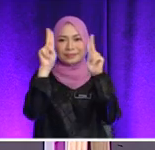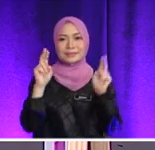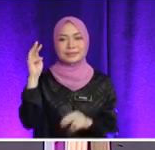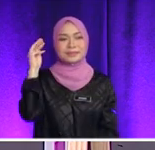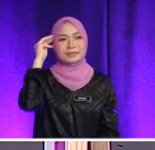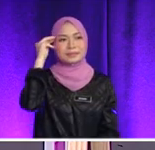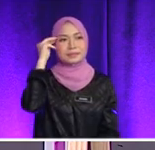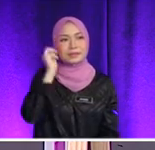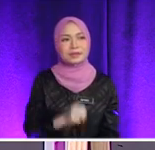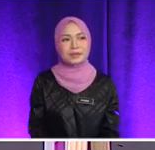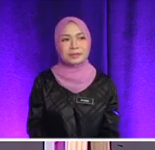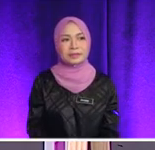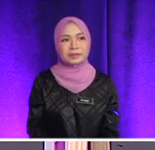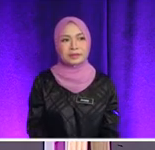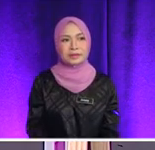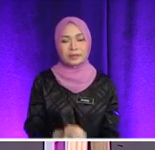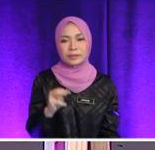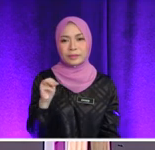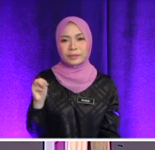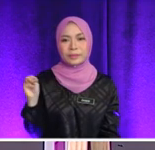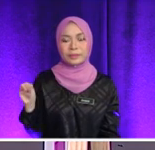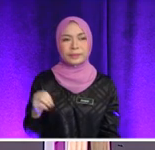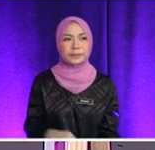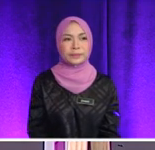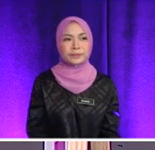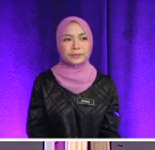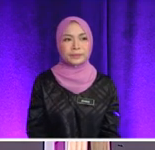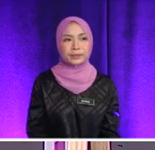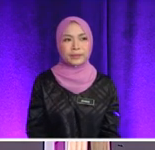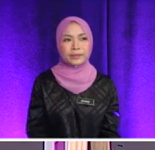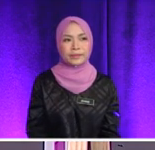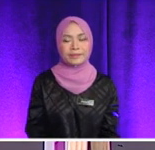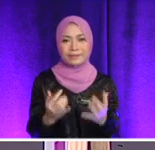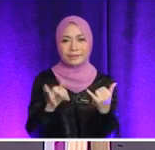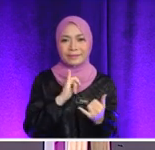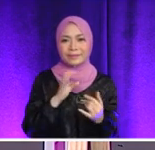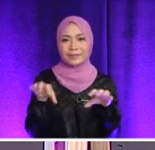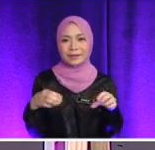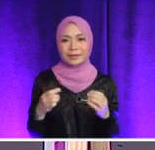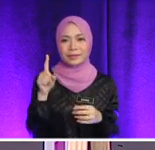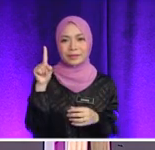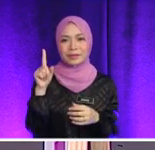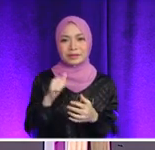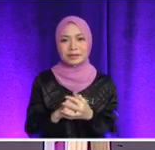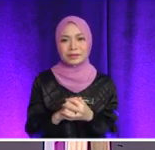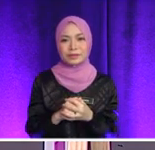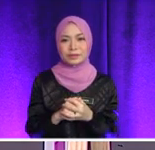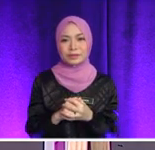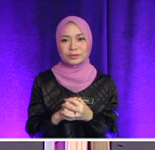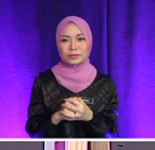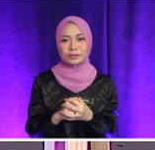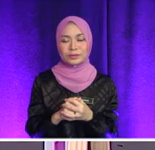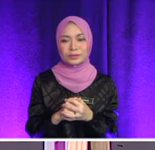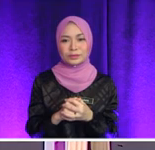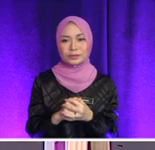subjektif dan juga saya eee satu eee pengayaan yaitu eee sesi perwujudan idea